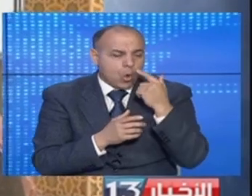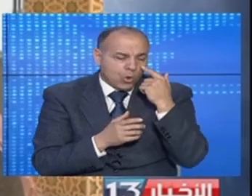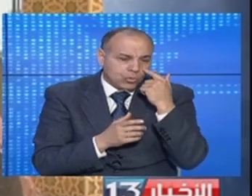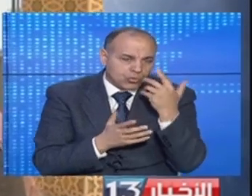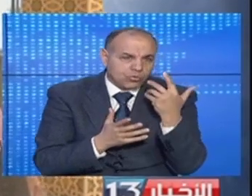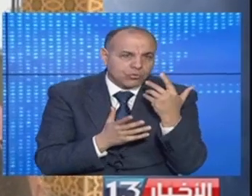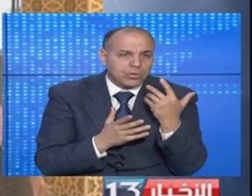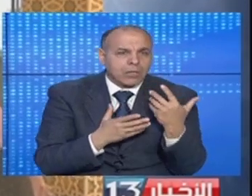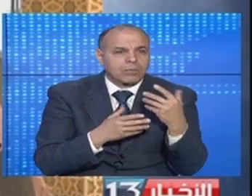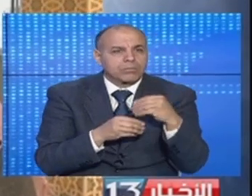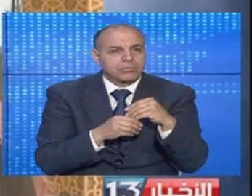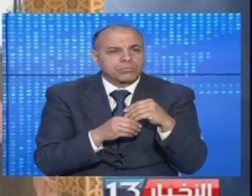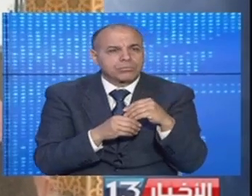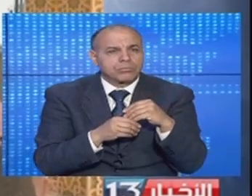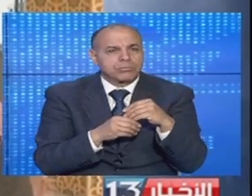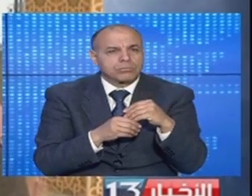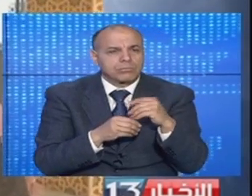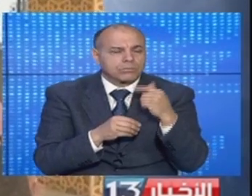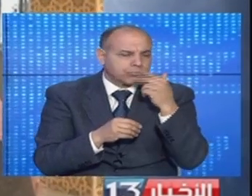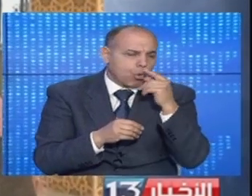انت ما شاء الله